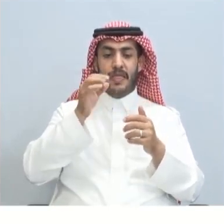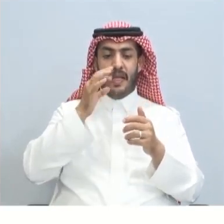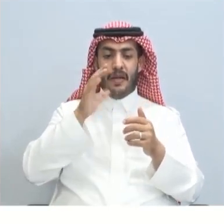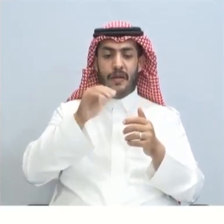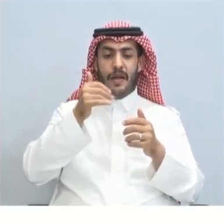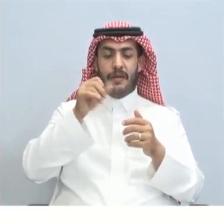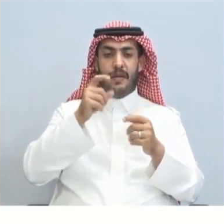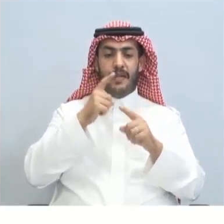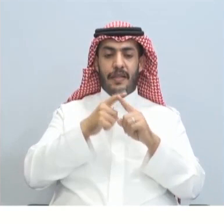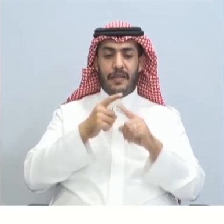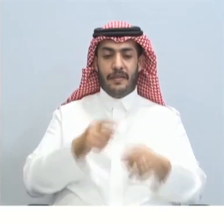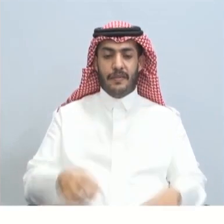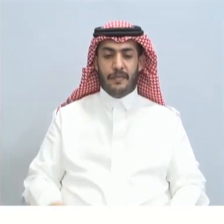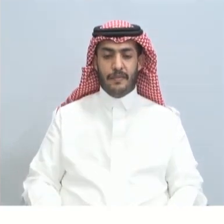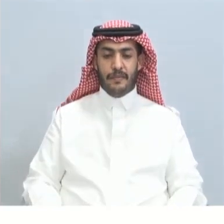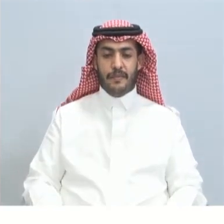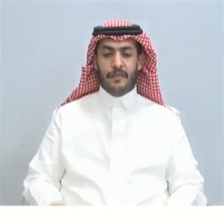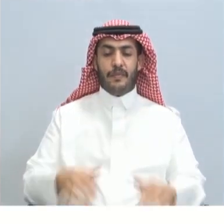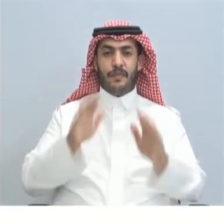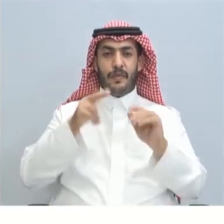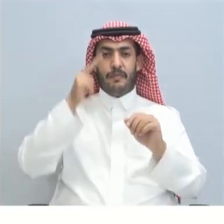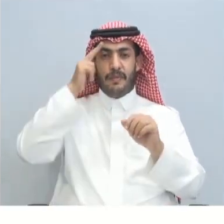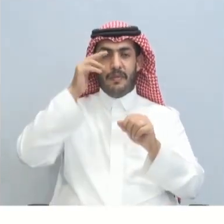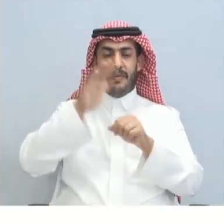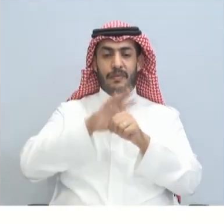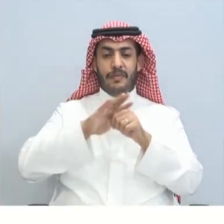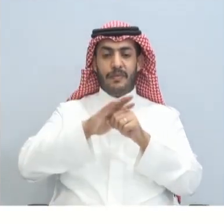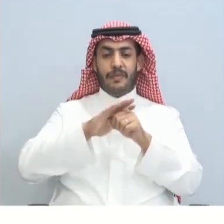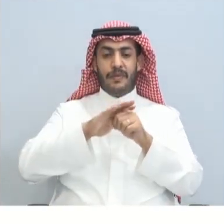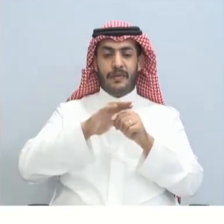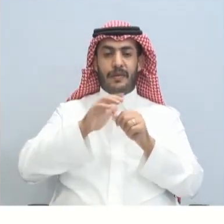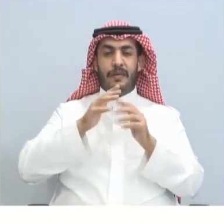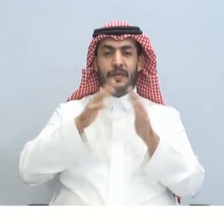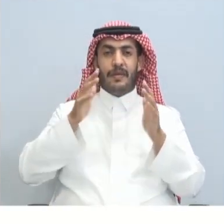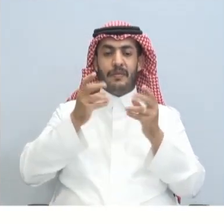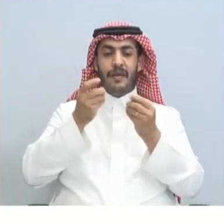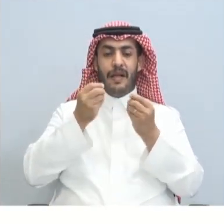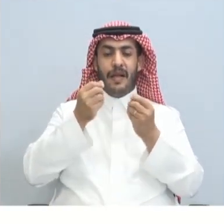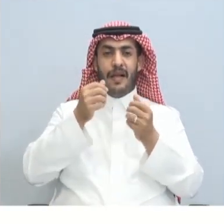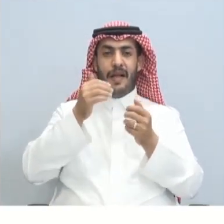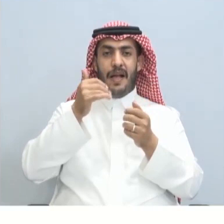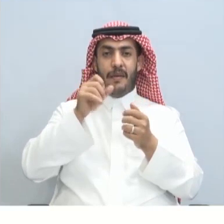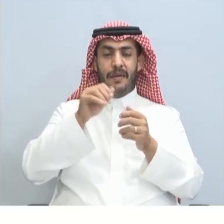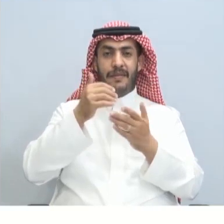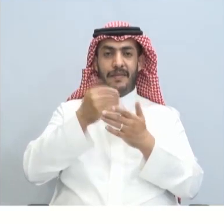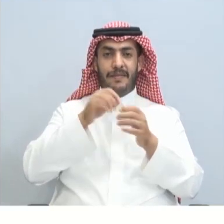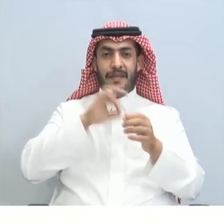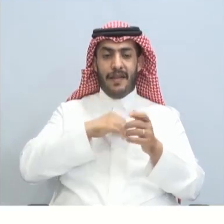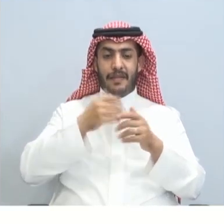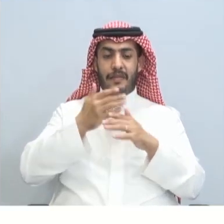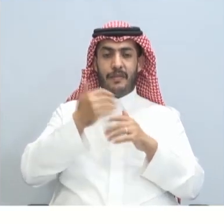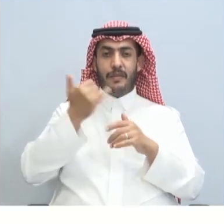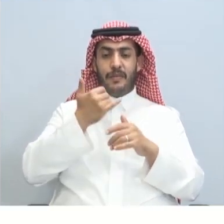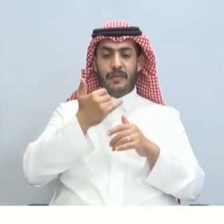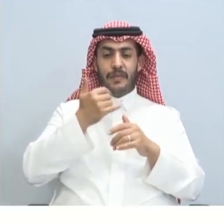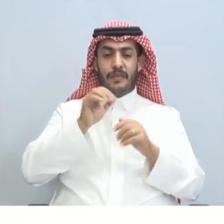وخامات الحديد يوجد في مملكتنا الحبيبه الكثير من الخامات الاقتصاديه ومن